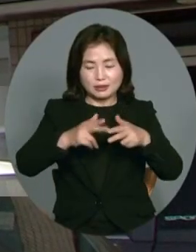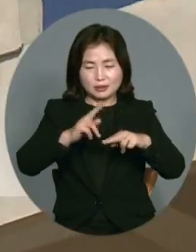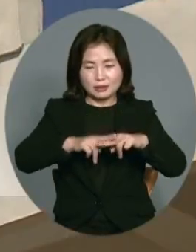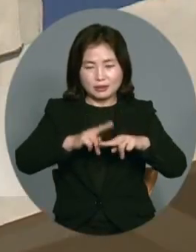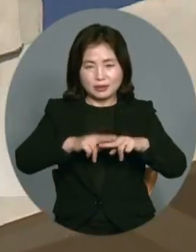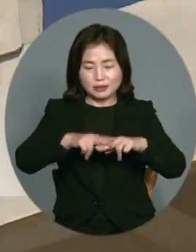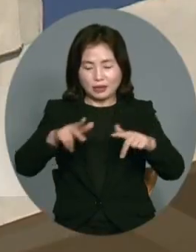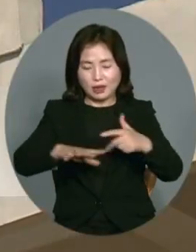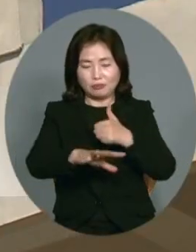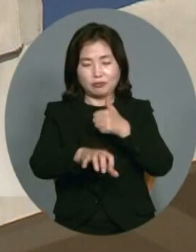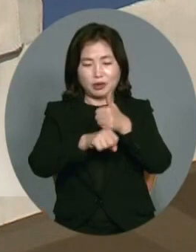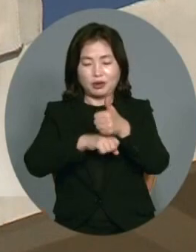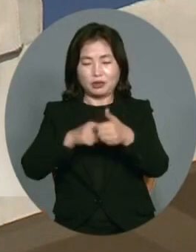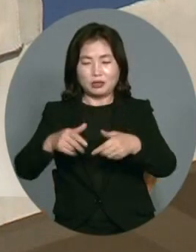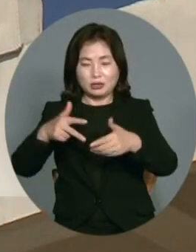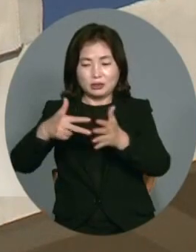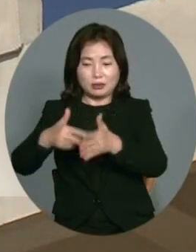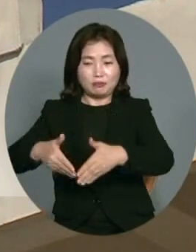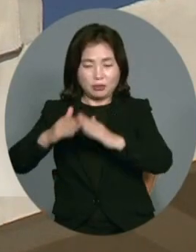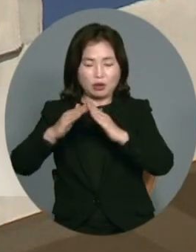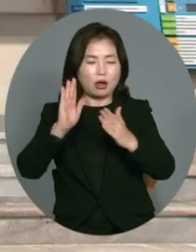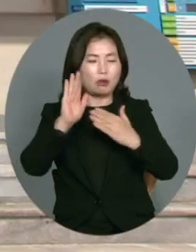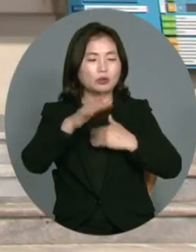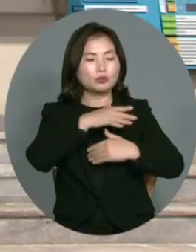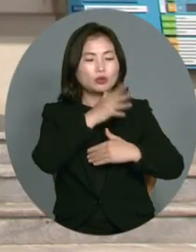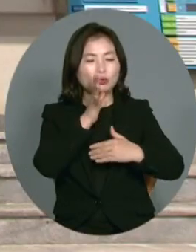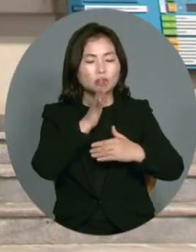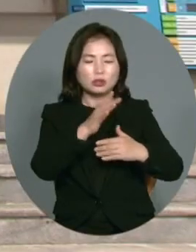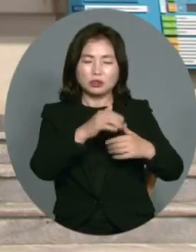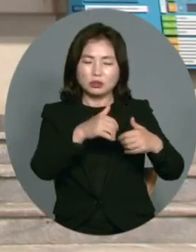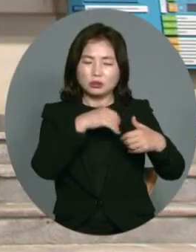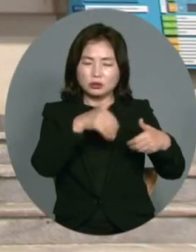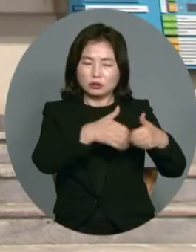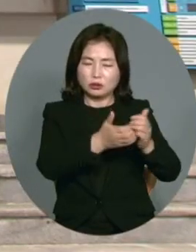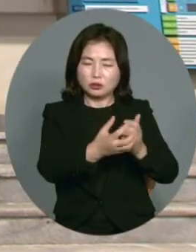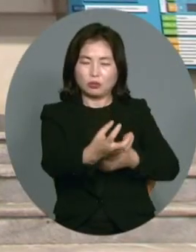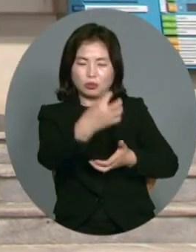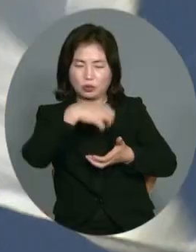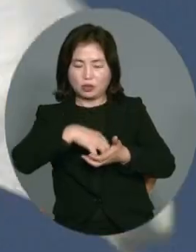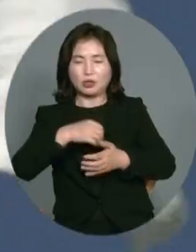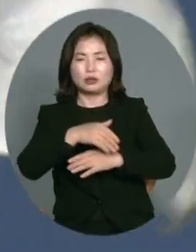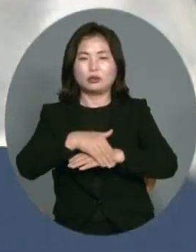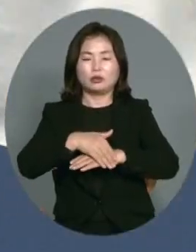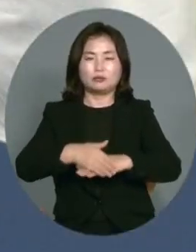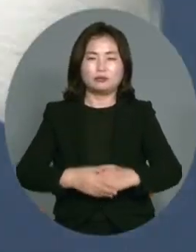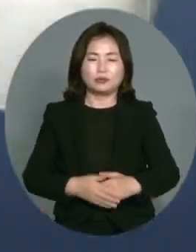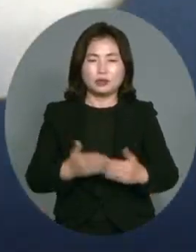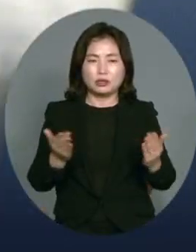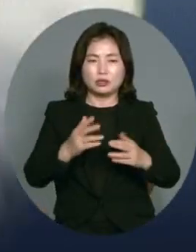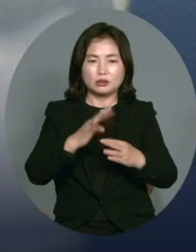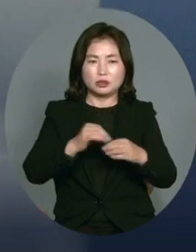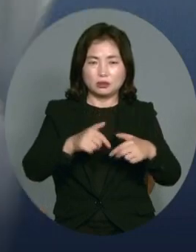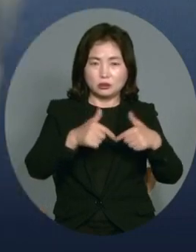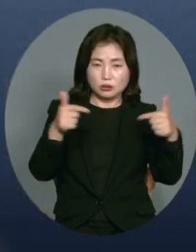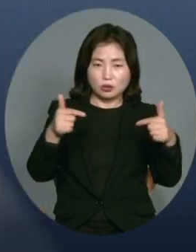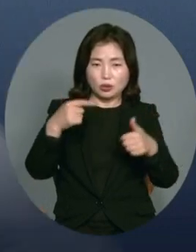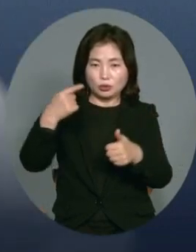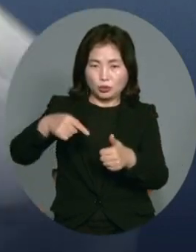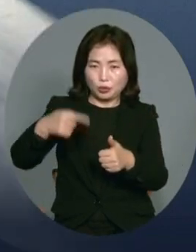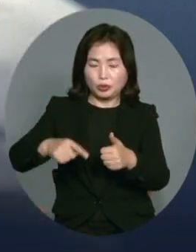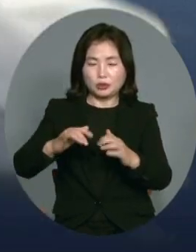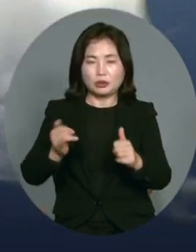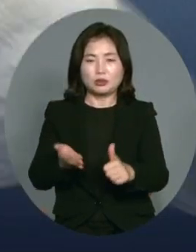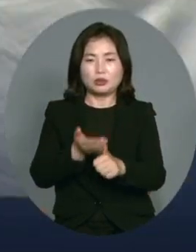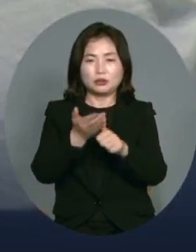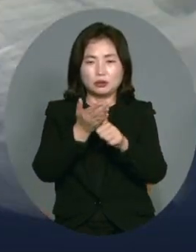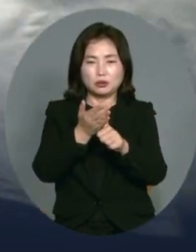추진하고 향후 울진 시니어 클럽도 통합할 계획이라고 밝혔습니다. 일자리 창출이라든지 교육이라든지